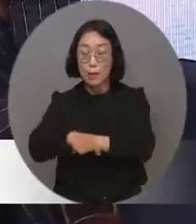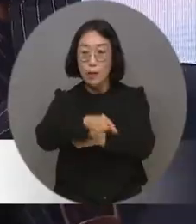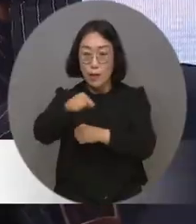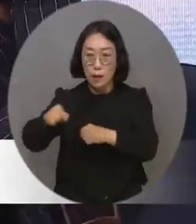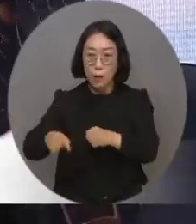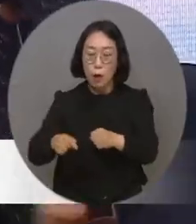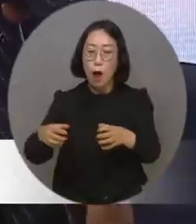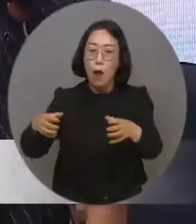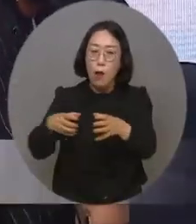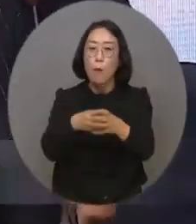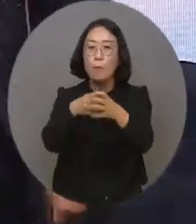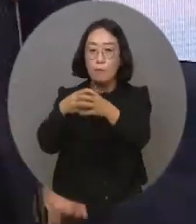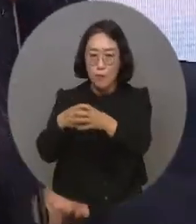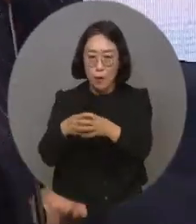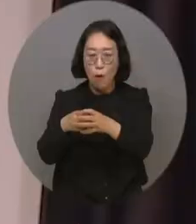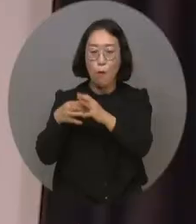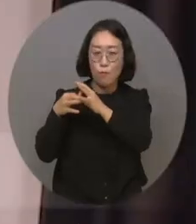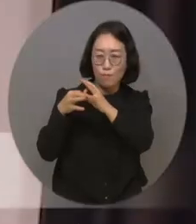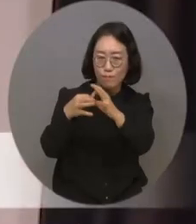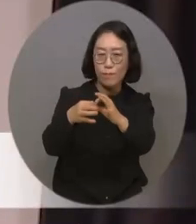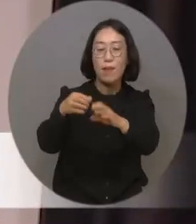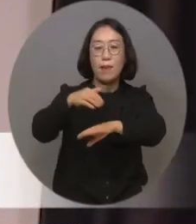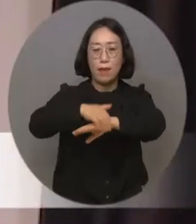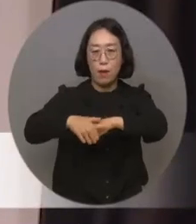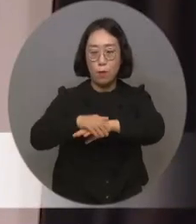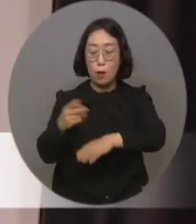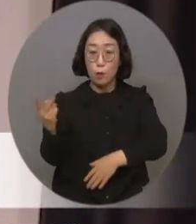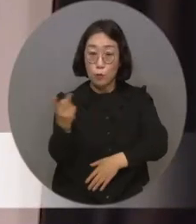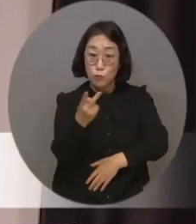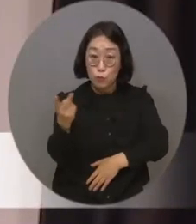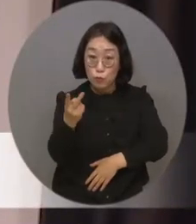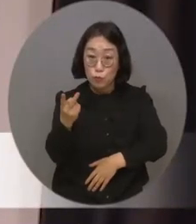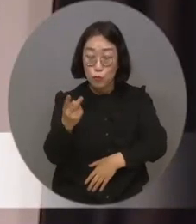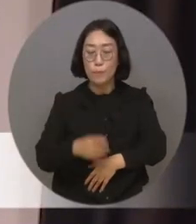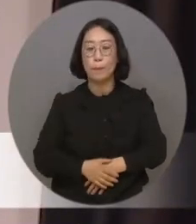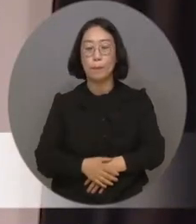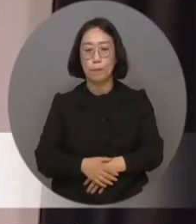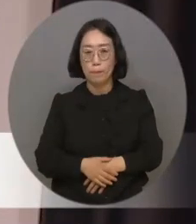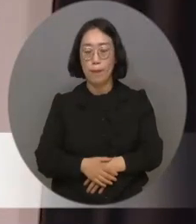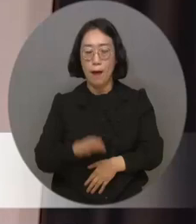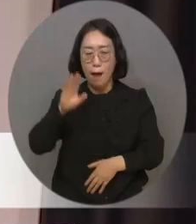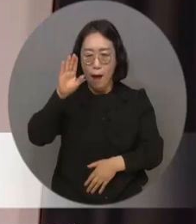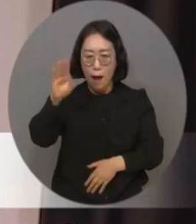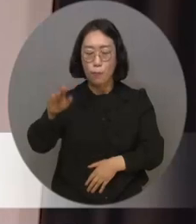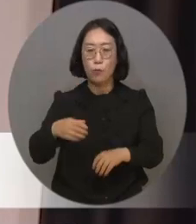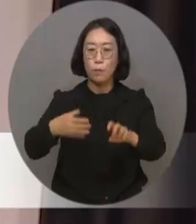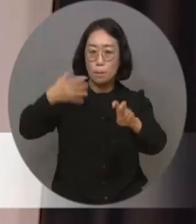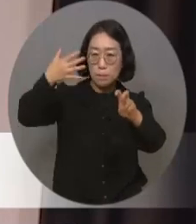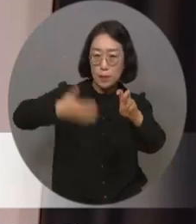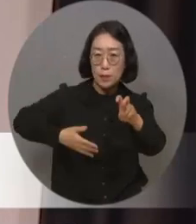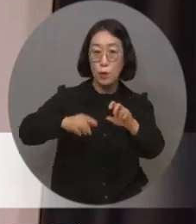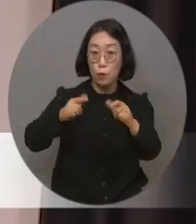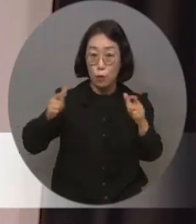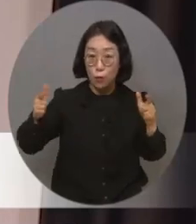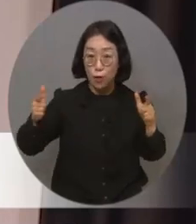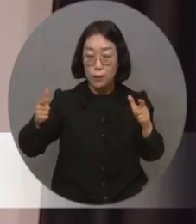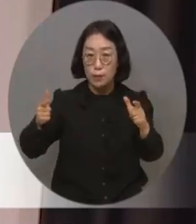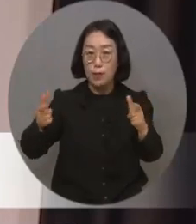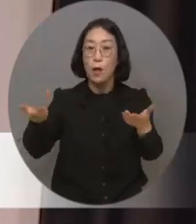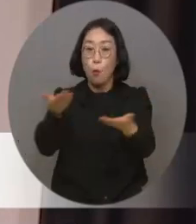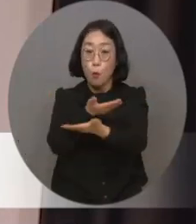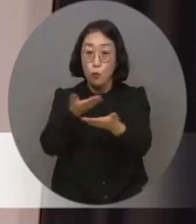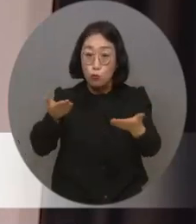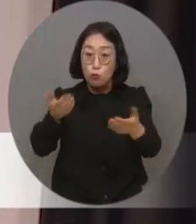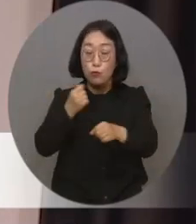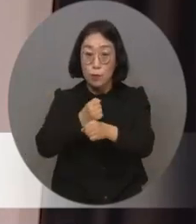협력 관계를 구축할 예정입니다. 양사가 앞으로 좀 더 많은 미디어 공유를 통해서 사회적